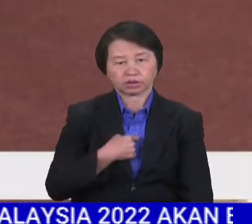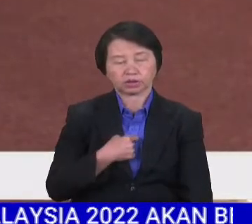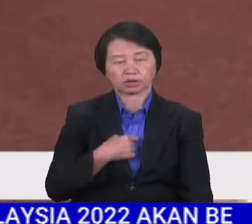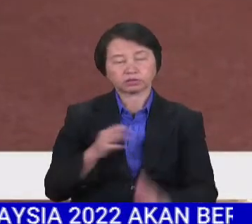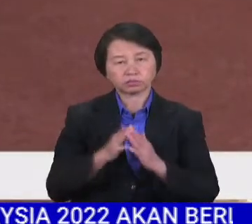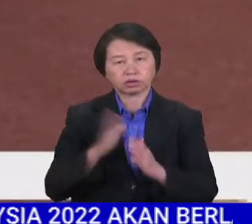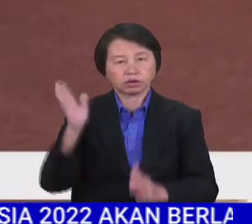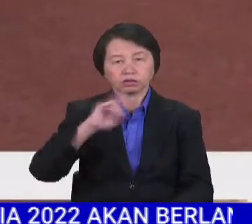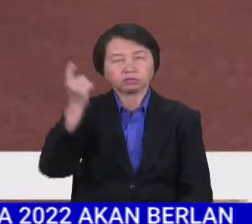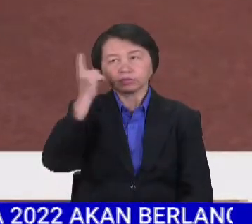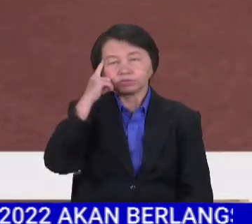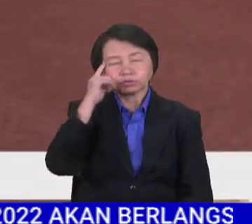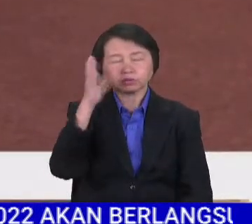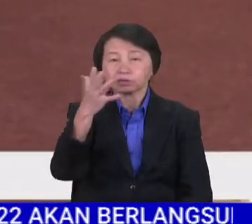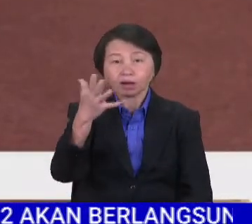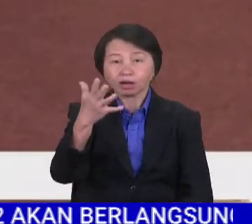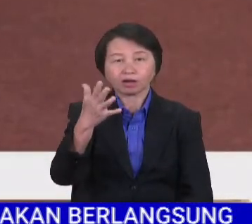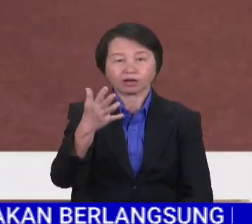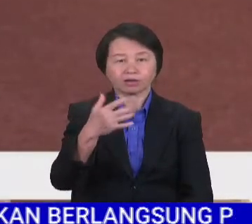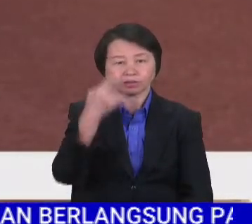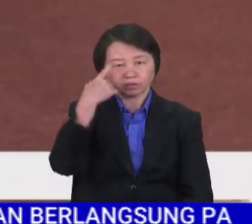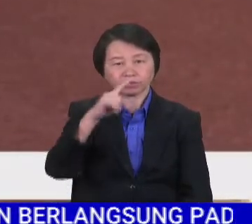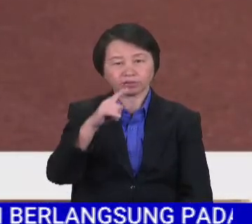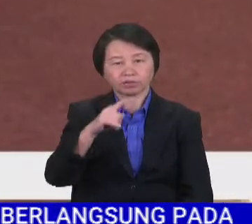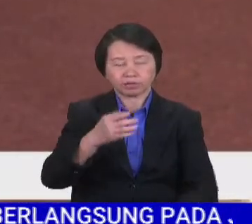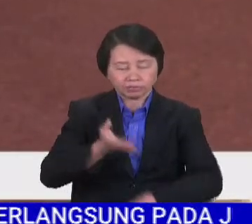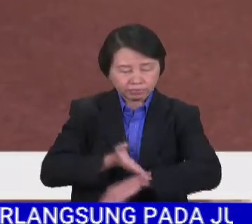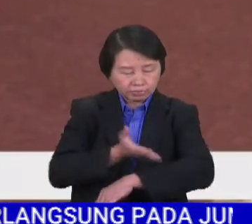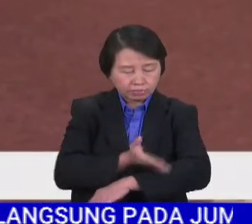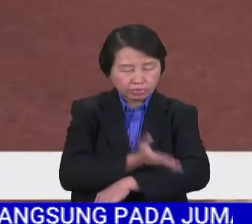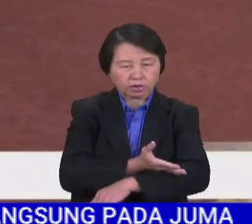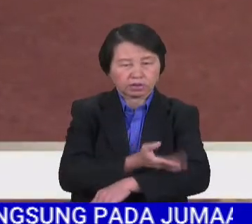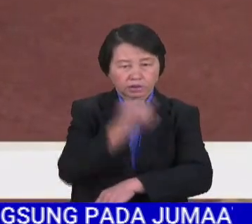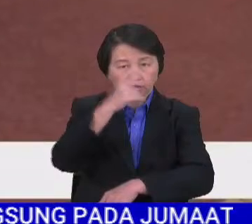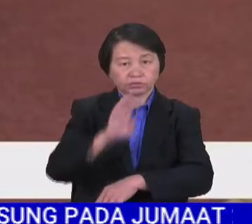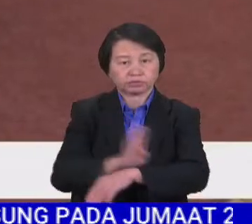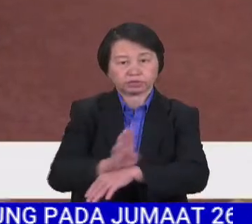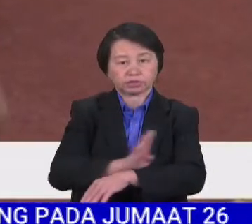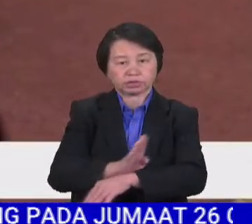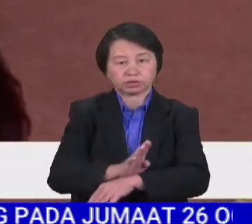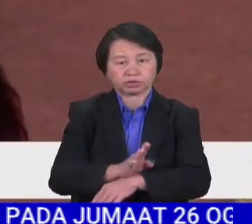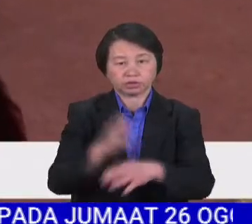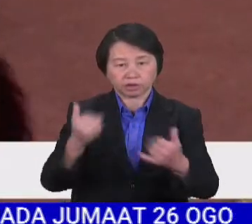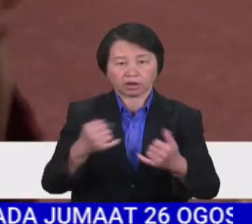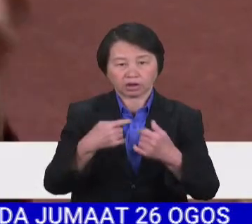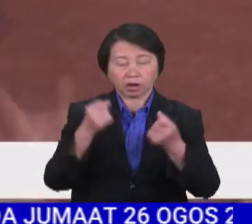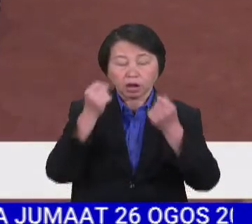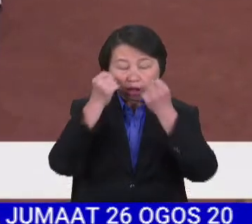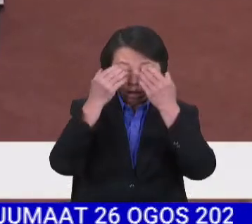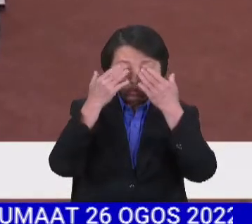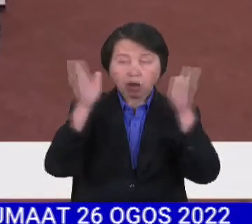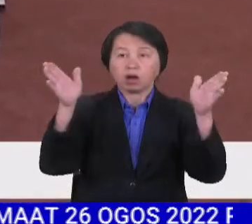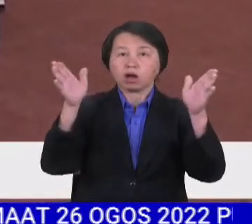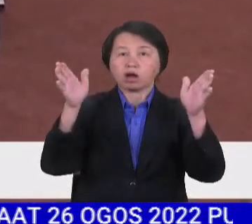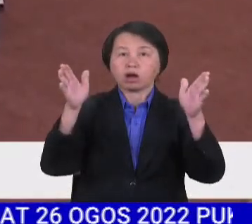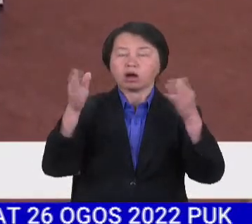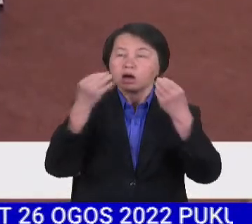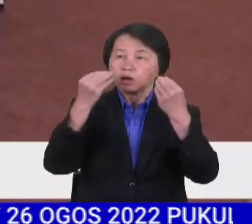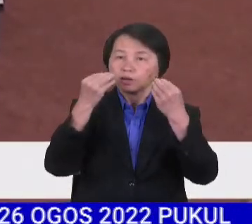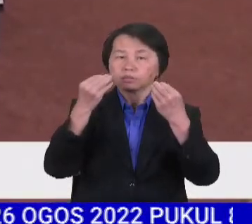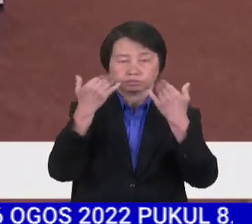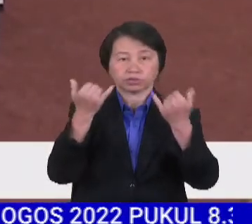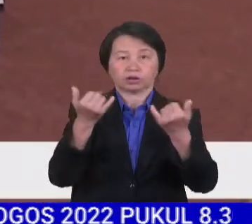memikirkannya suara macam untuk mengimpor bukan untuk Berniaga sedang sehat sehingga saya terbuka untuk Berniaga